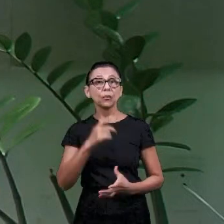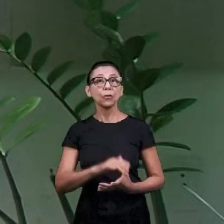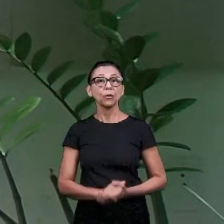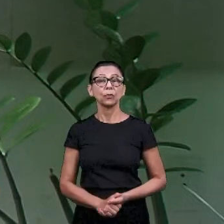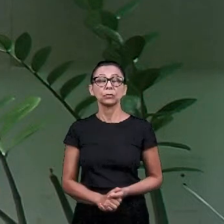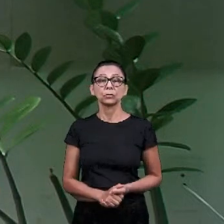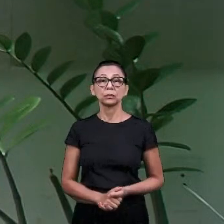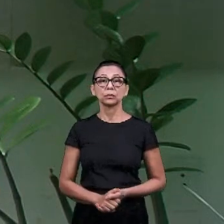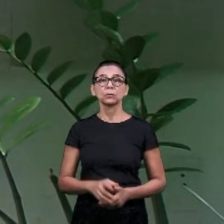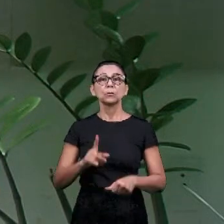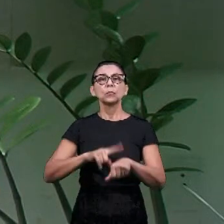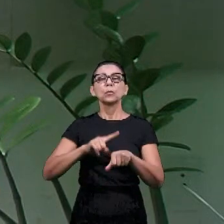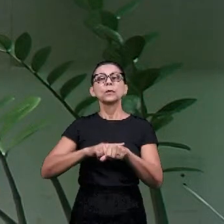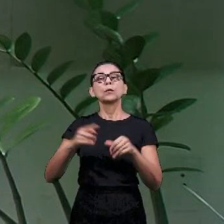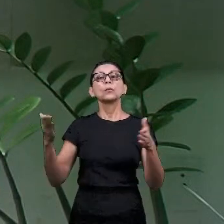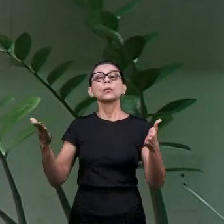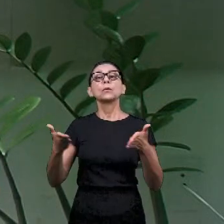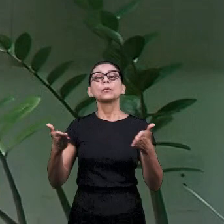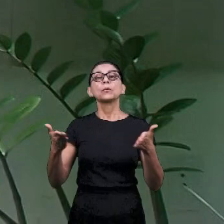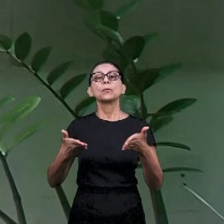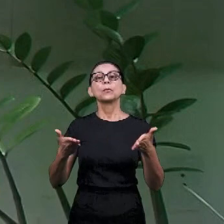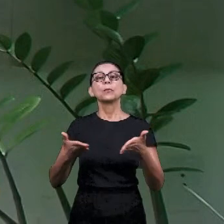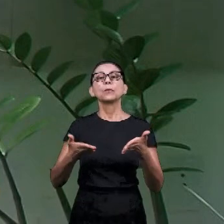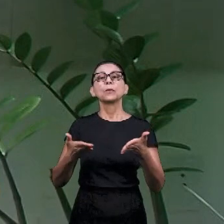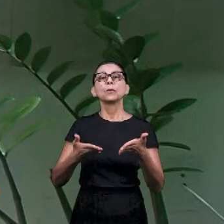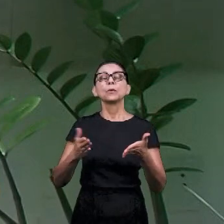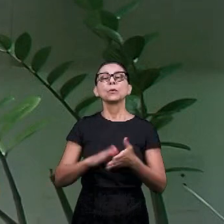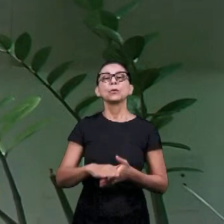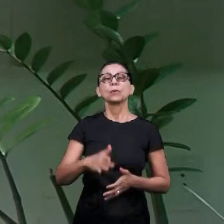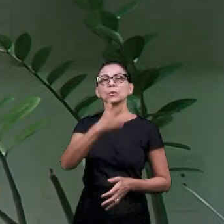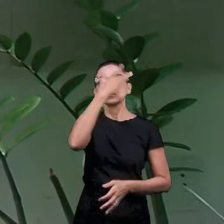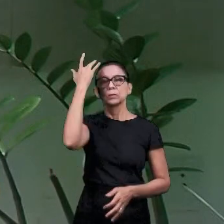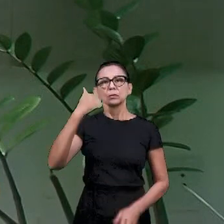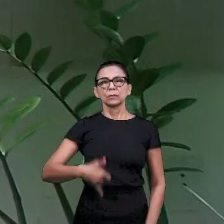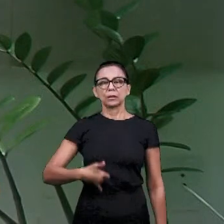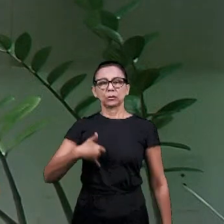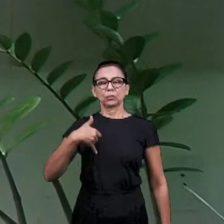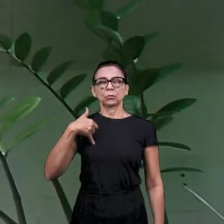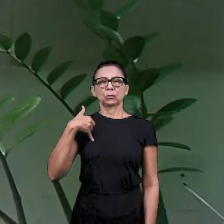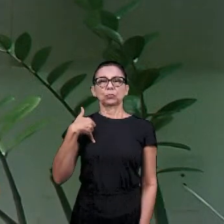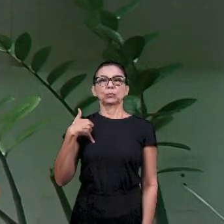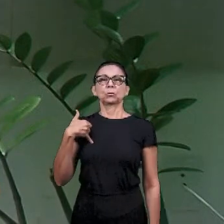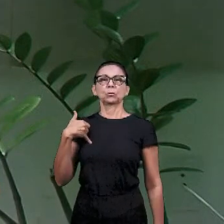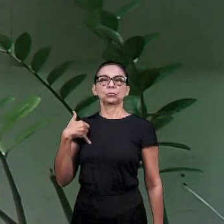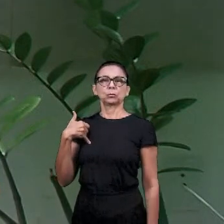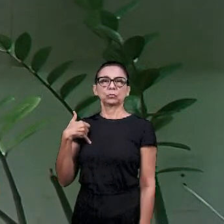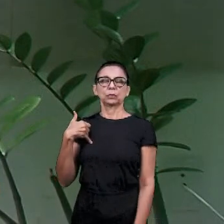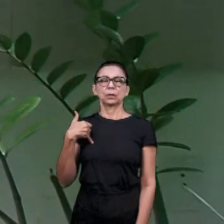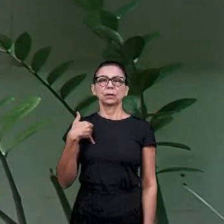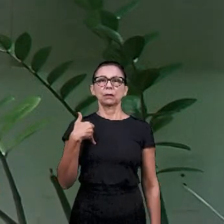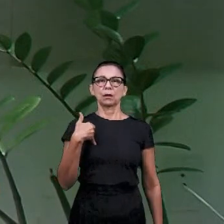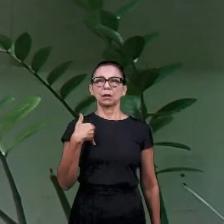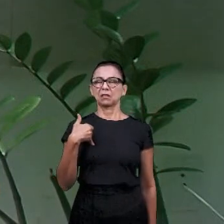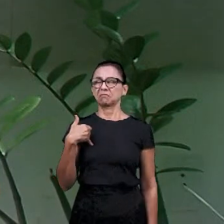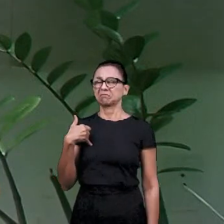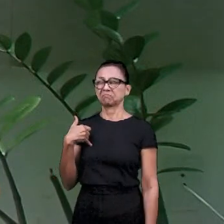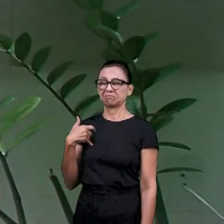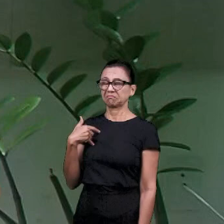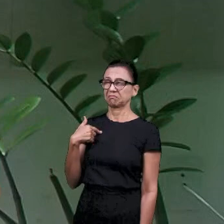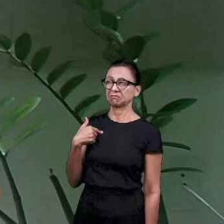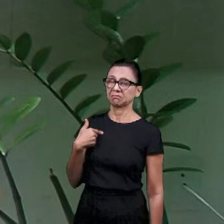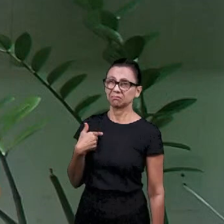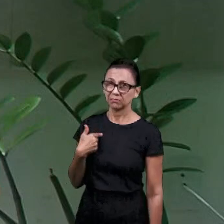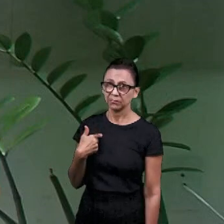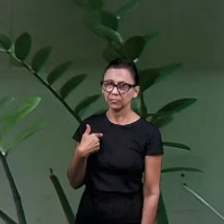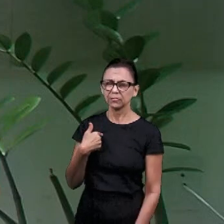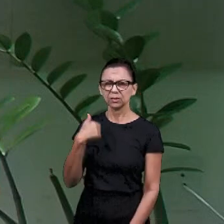aujourd'hui, du vaniteux, L'orgueilleux, c'est lui qui pense qu'il